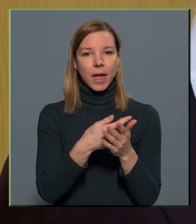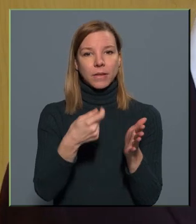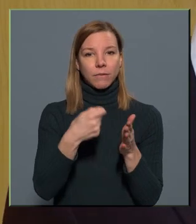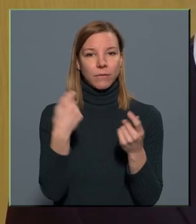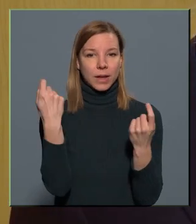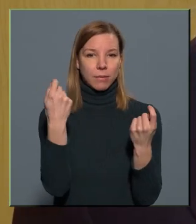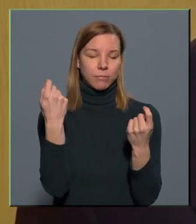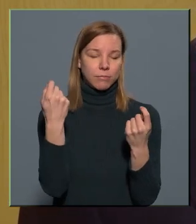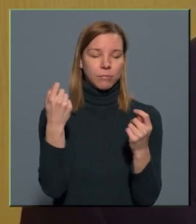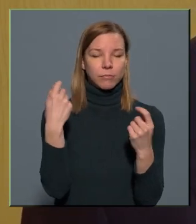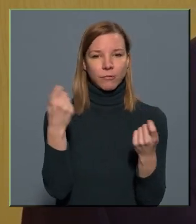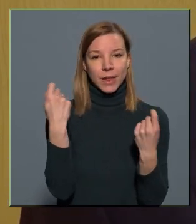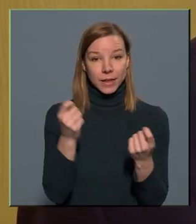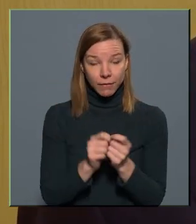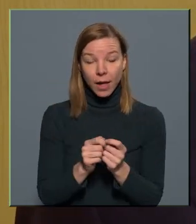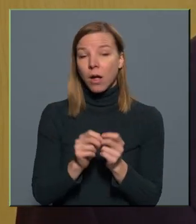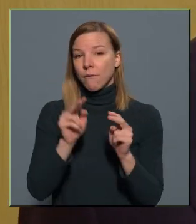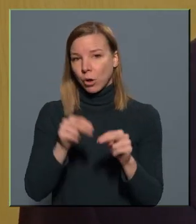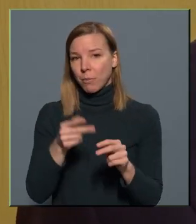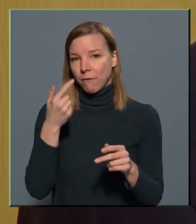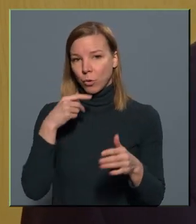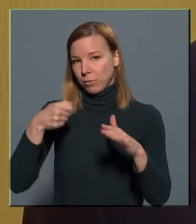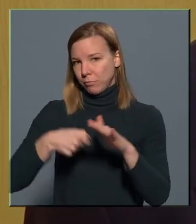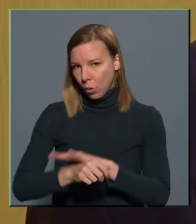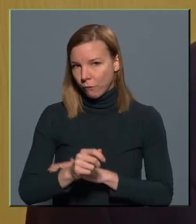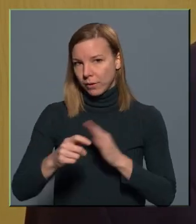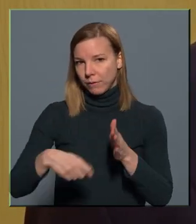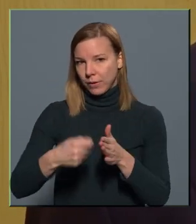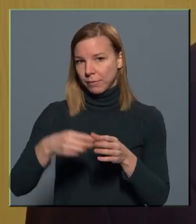profi alkotásokkal, hogy egymástól is tanulunk,